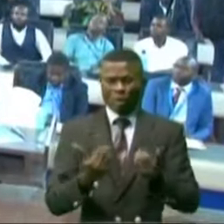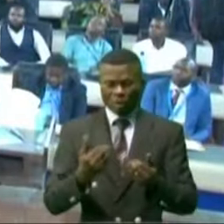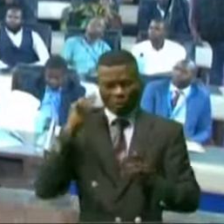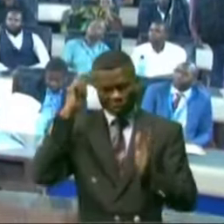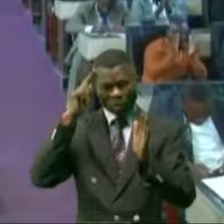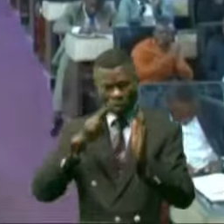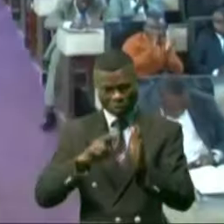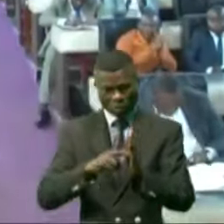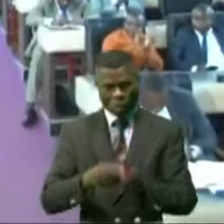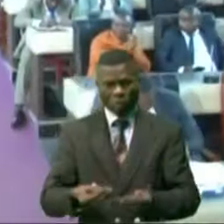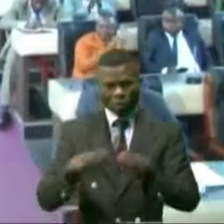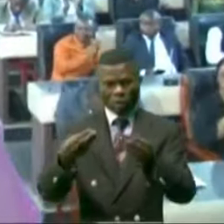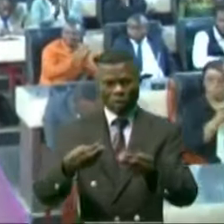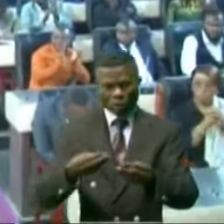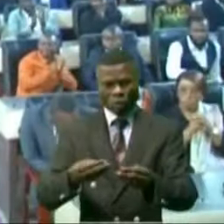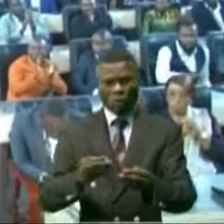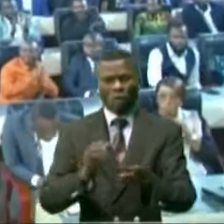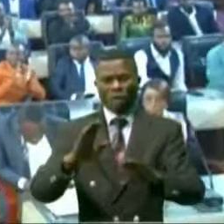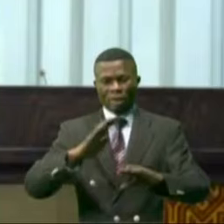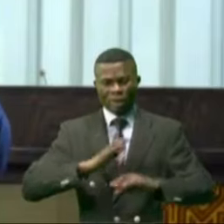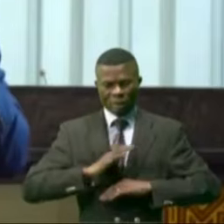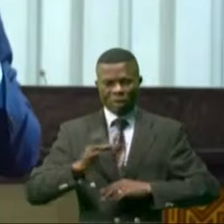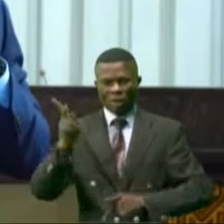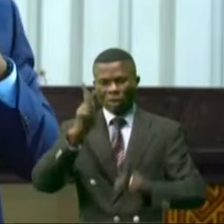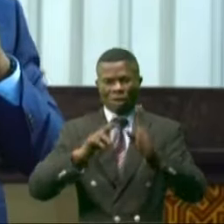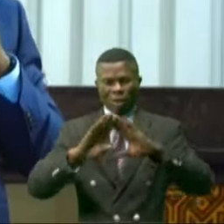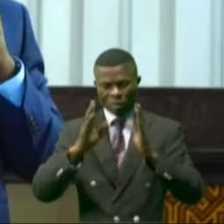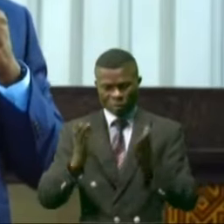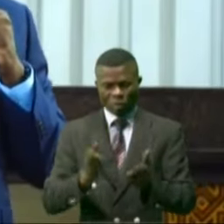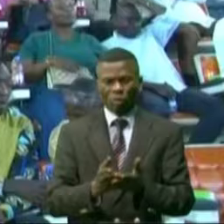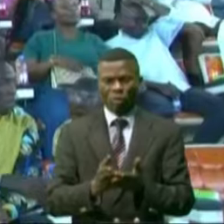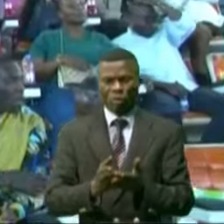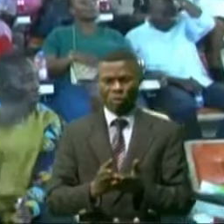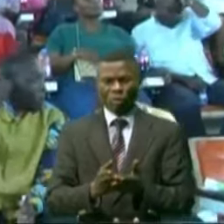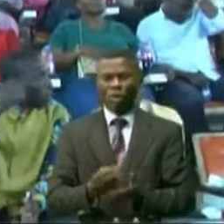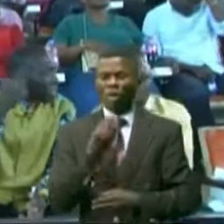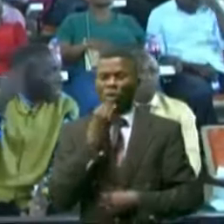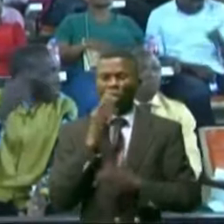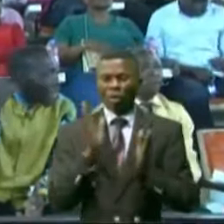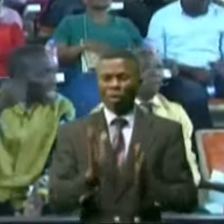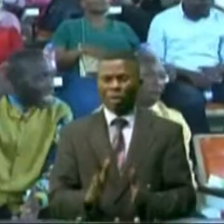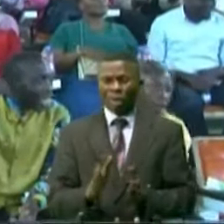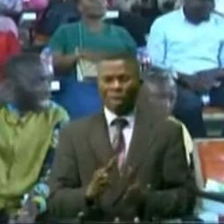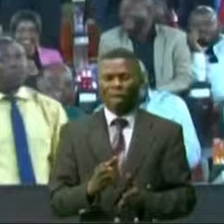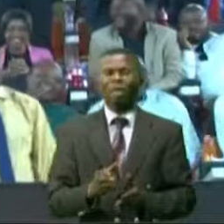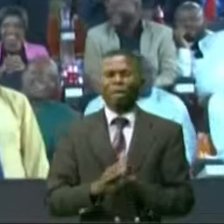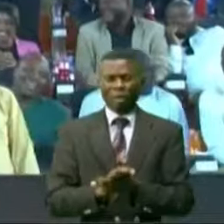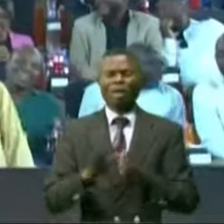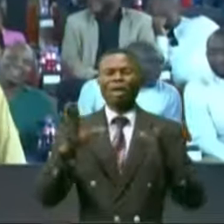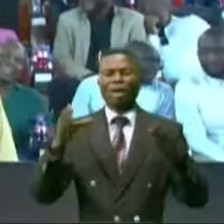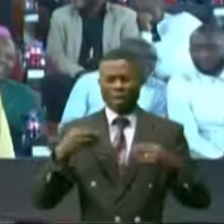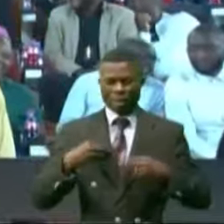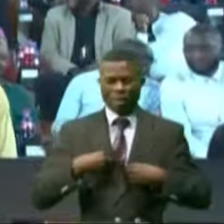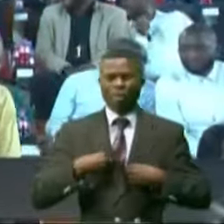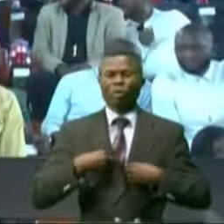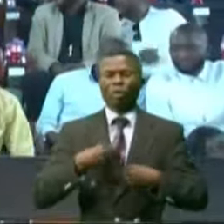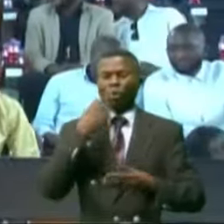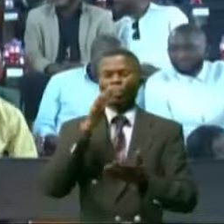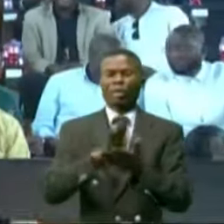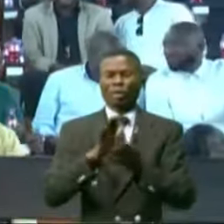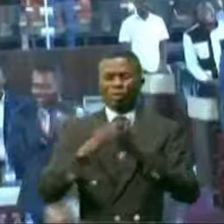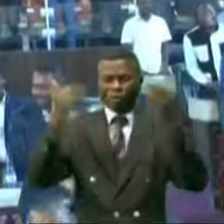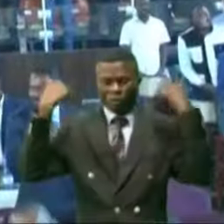de mettre tout en œuvre pour satisfaire leur situation administrative, les inspecteurs ont témoigné leur reconnaissance au chef de l'État pour